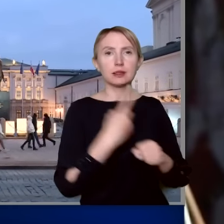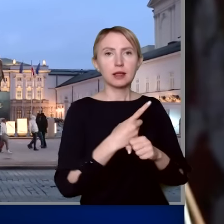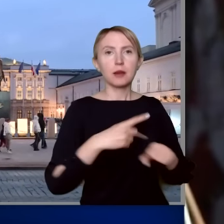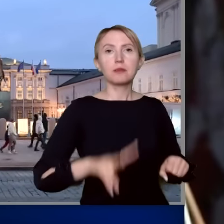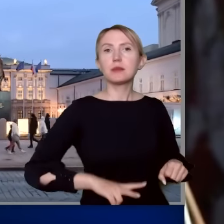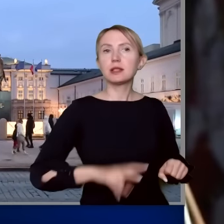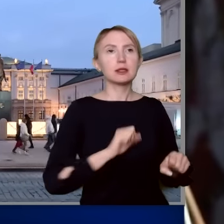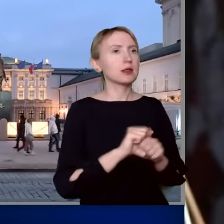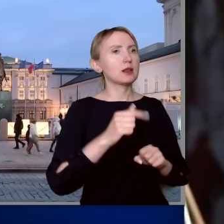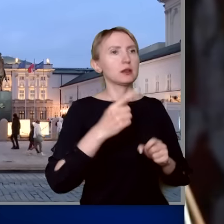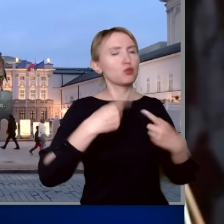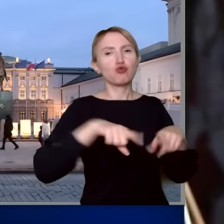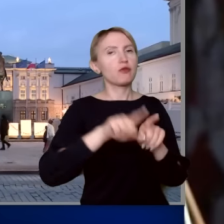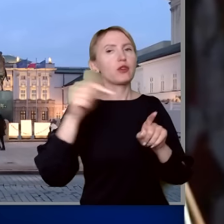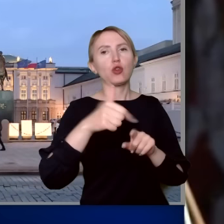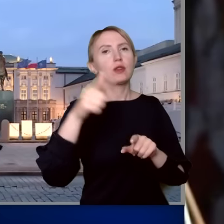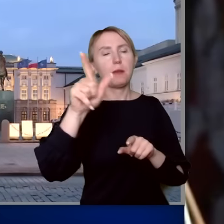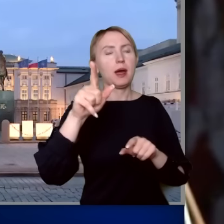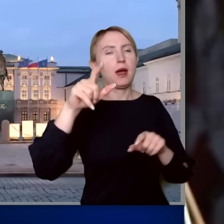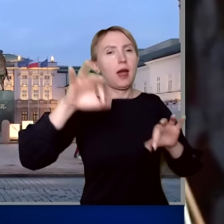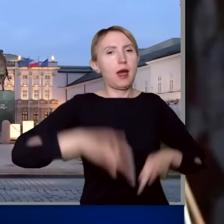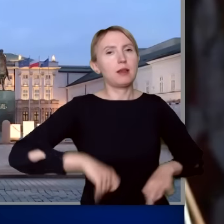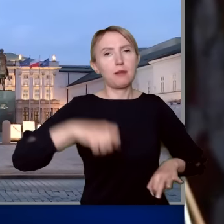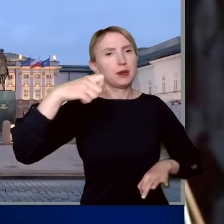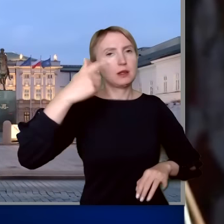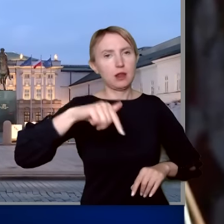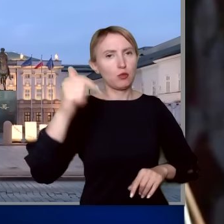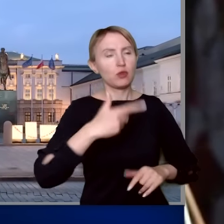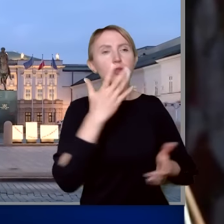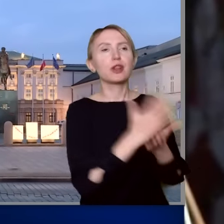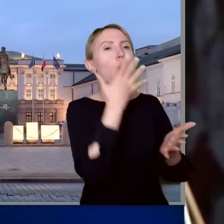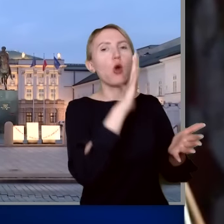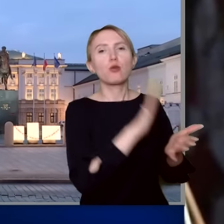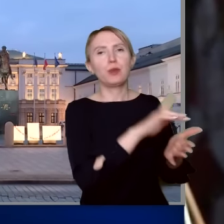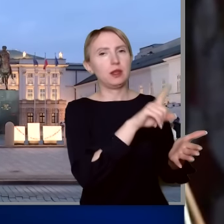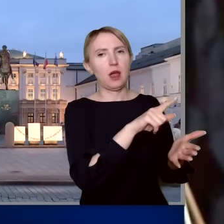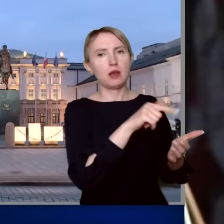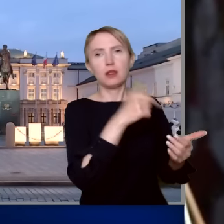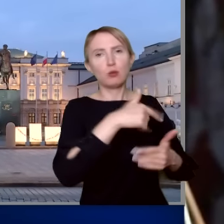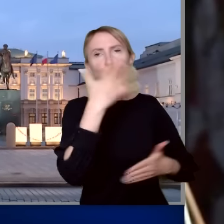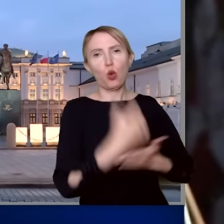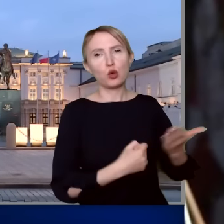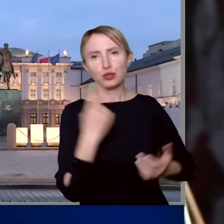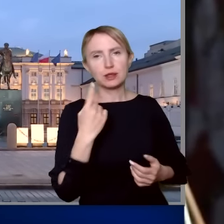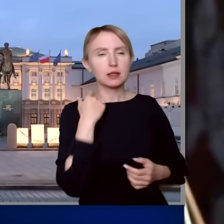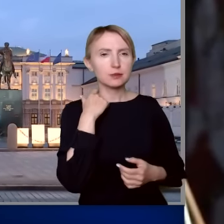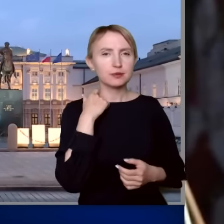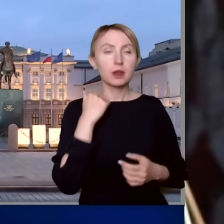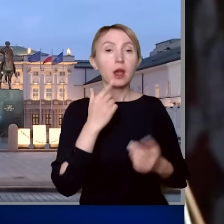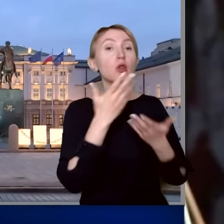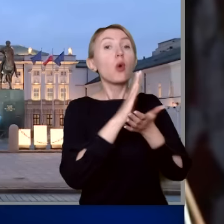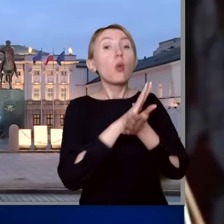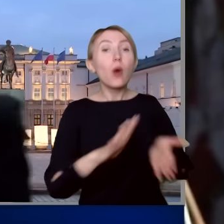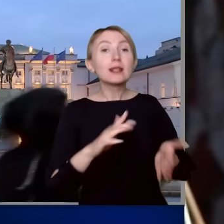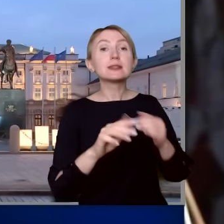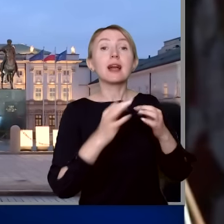jest wiążąca dla pana prezydenta. Jest to jedynie opinia. I to ułaskawienie